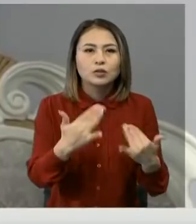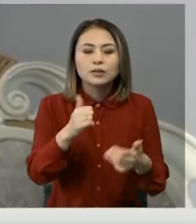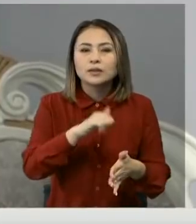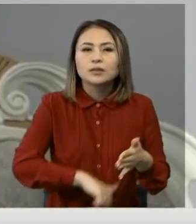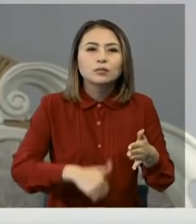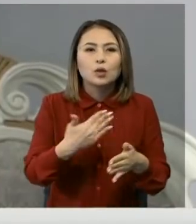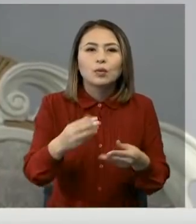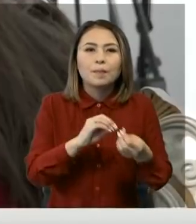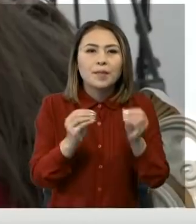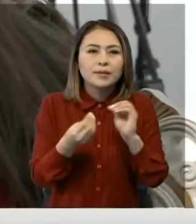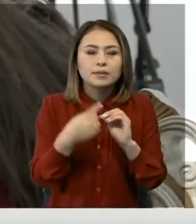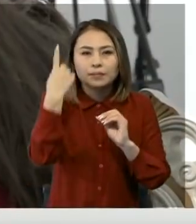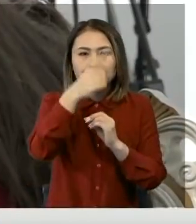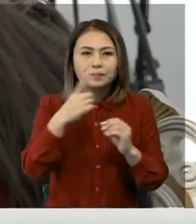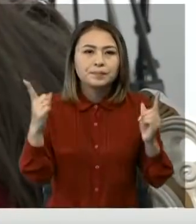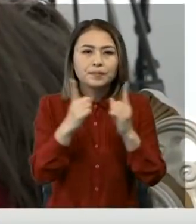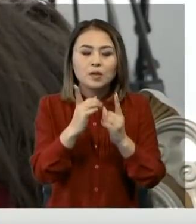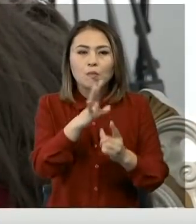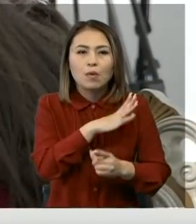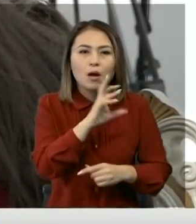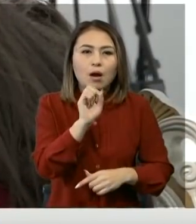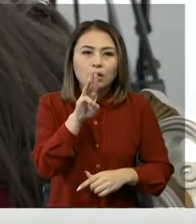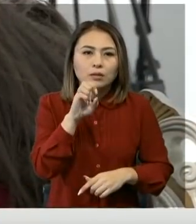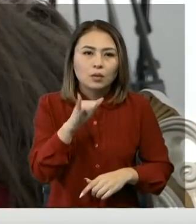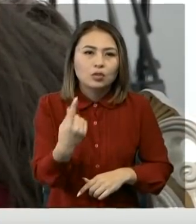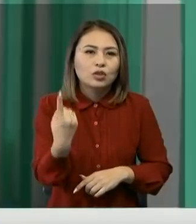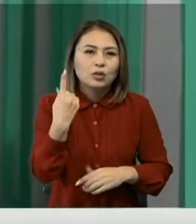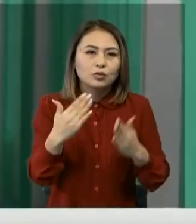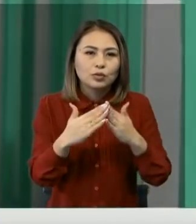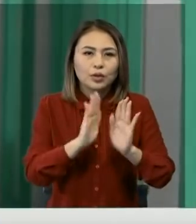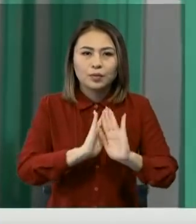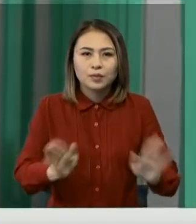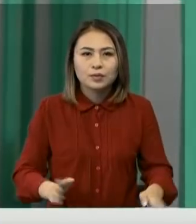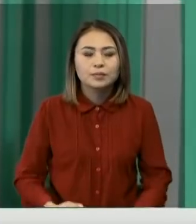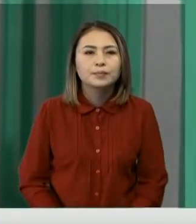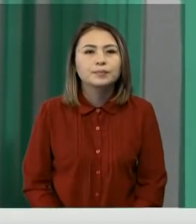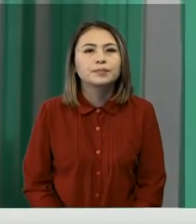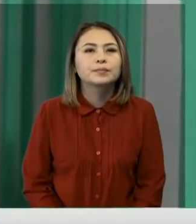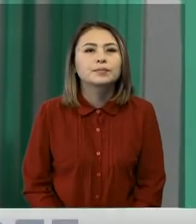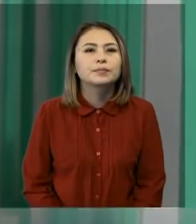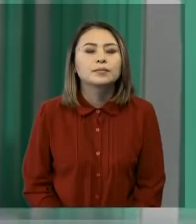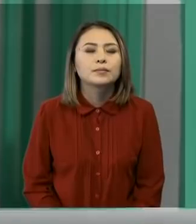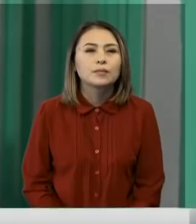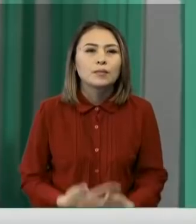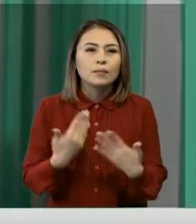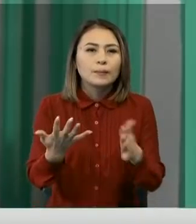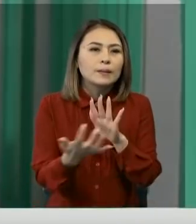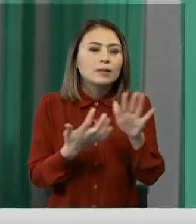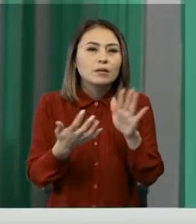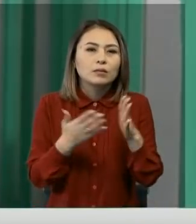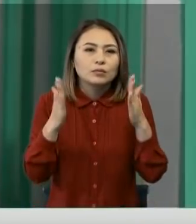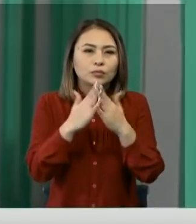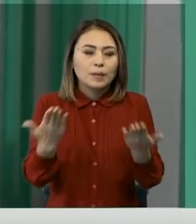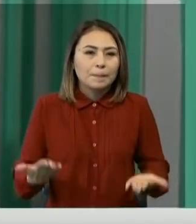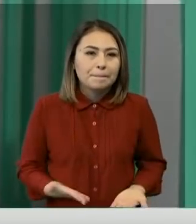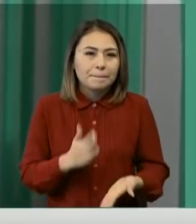бұл мұндай мәселемен бетпе-бет келіп отырған Ақтаудағы жалғыз үй емес. Қала бойынша жалғыз бізде ғана емес мұндай кемшіліктер болып отырған. Бірнеше тұрғын үй